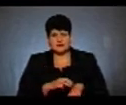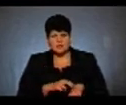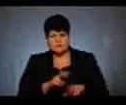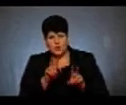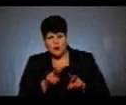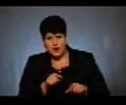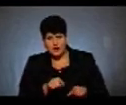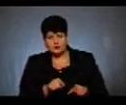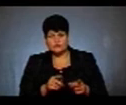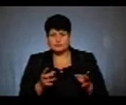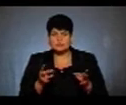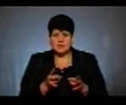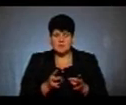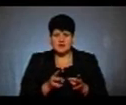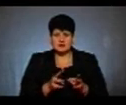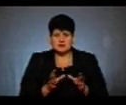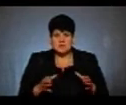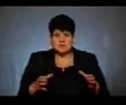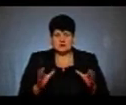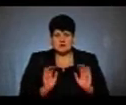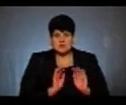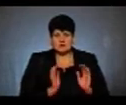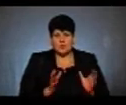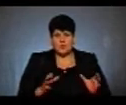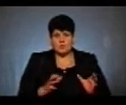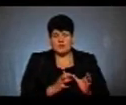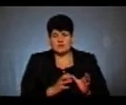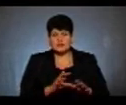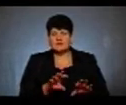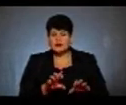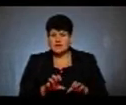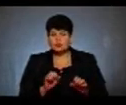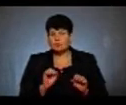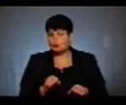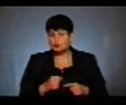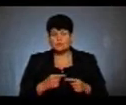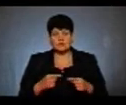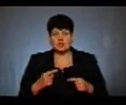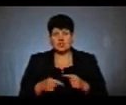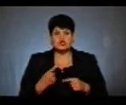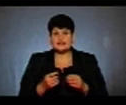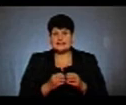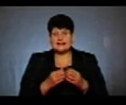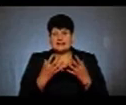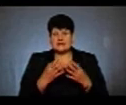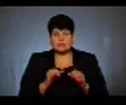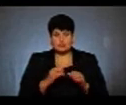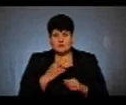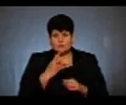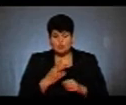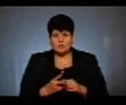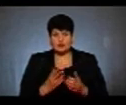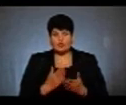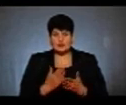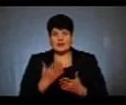глянути, якщо при потребі ізолювати тварину, тому що клінічні ознаки можуть бути проявлятися аж через 10 днів після того, коли вже йде виділення